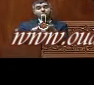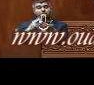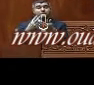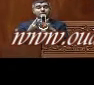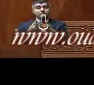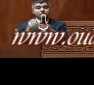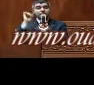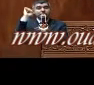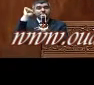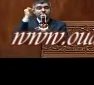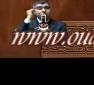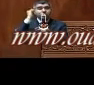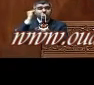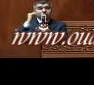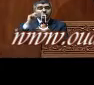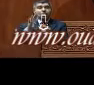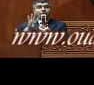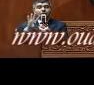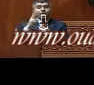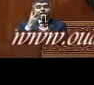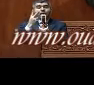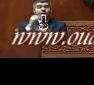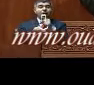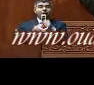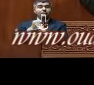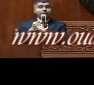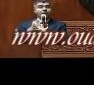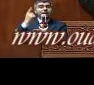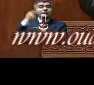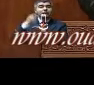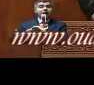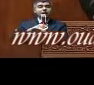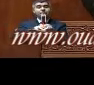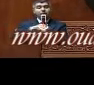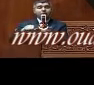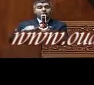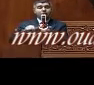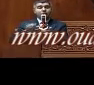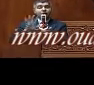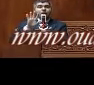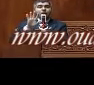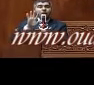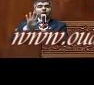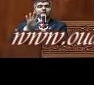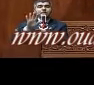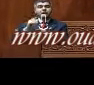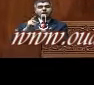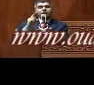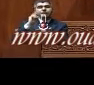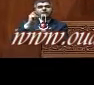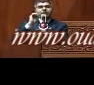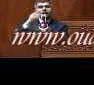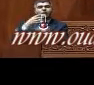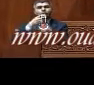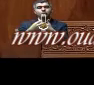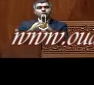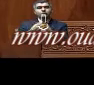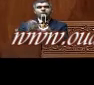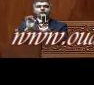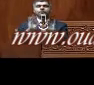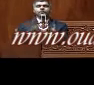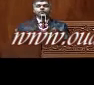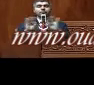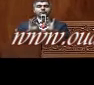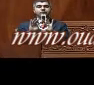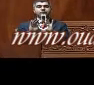من رسم التكوين المهني خلال 24 شهرا، وإعفاء الأجراء من الضريبة على الدخل في حدود 5 أجراء. وضع نظام